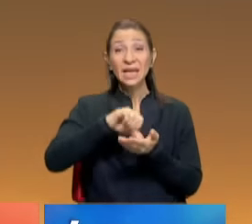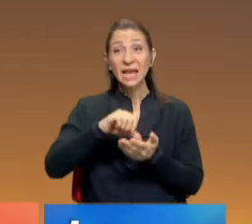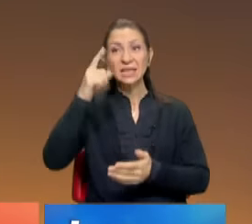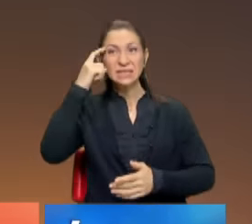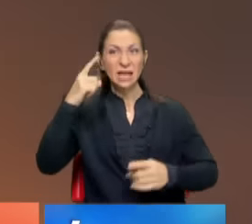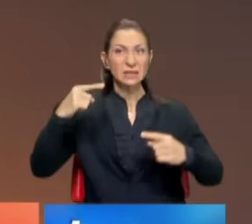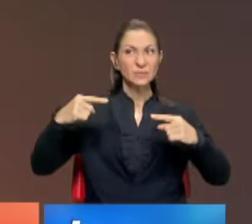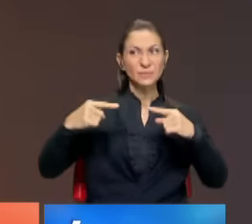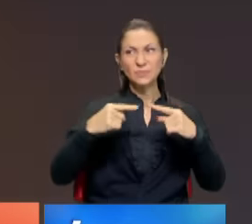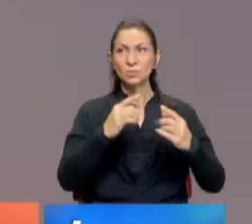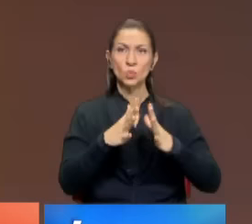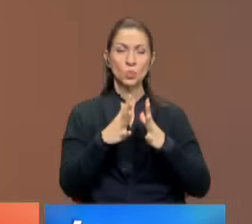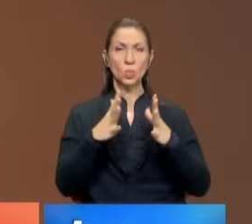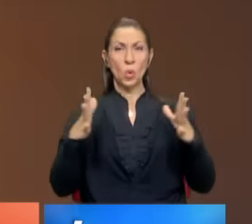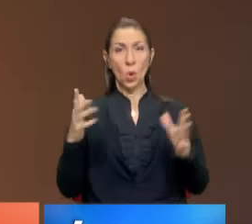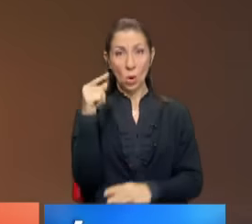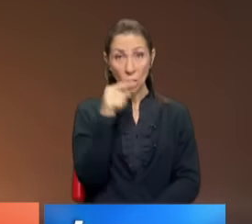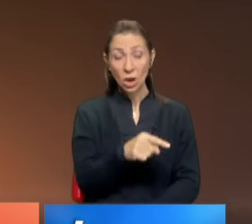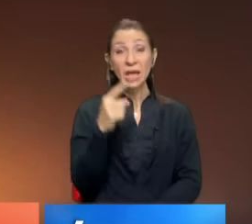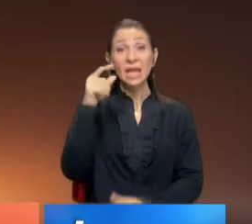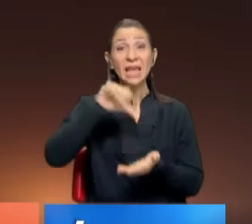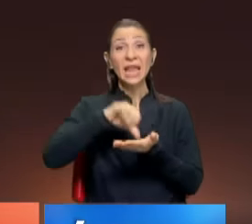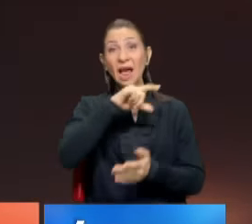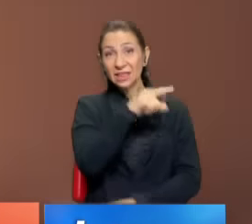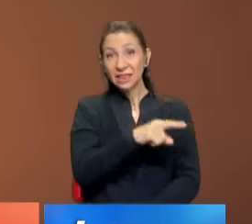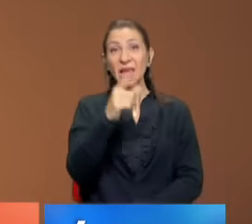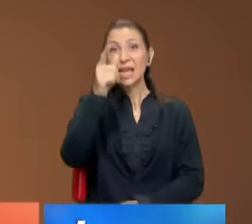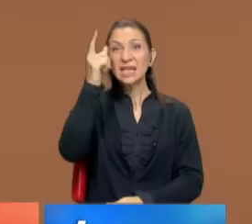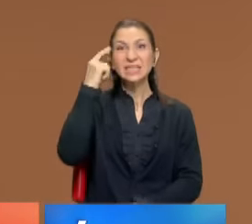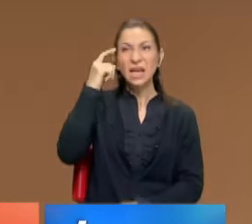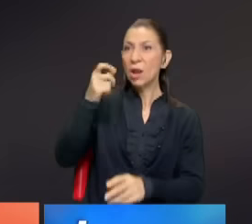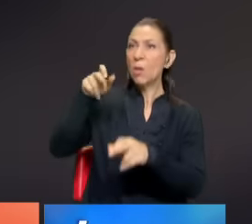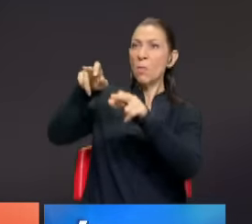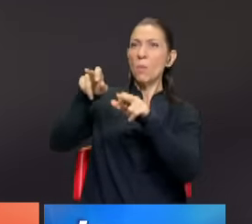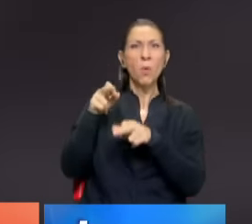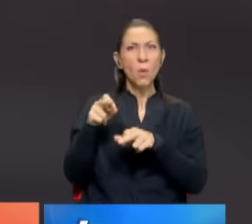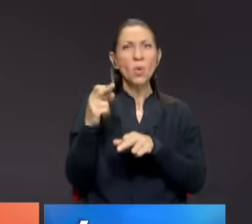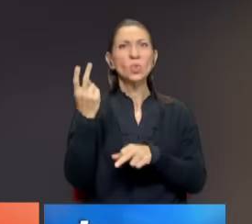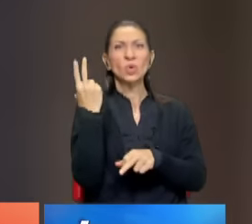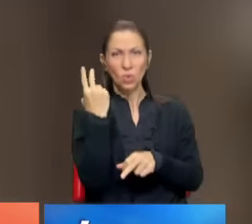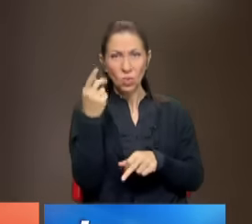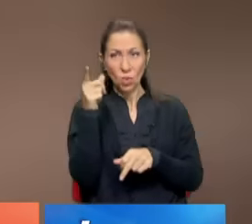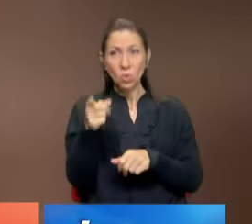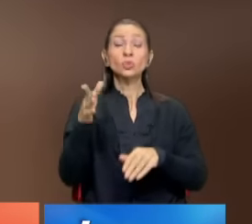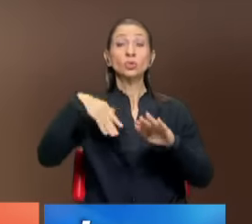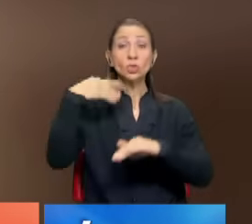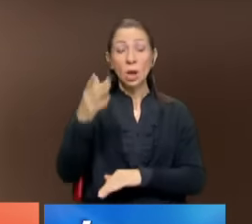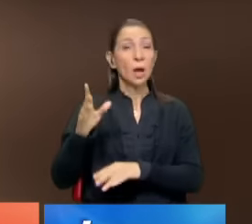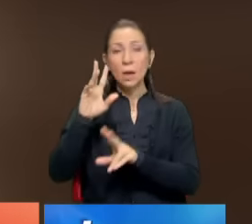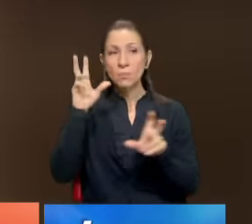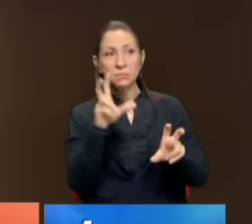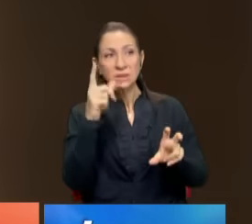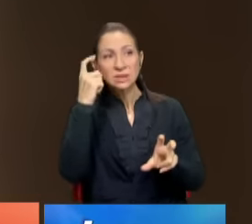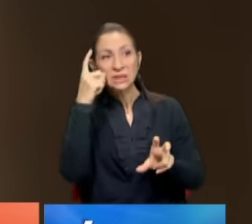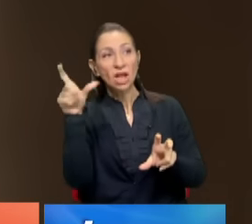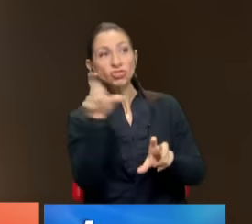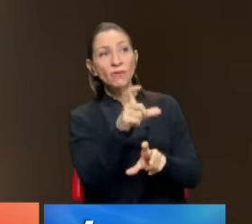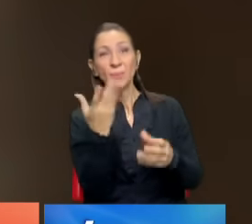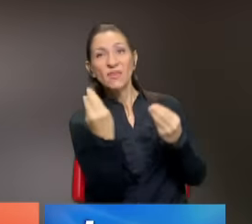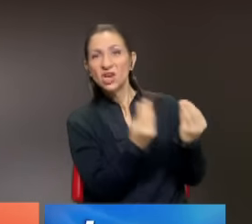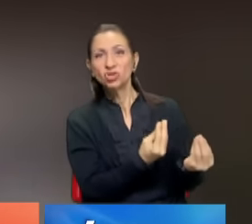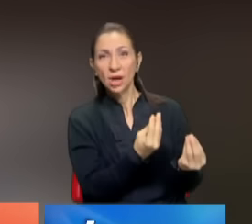İran-İsrail gerilimi ise tırmanarak devam ediyor. İran'ın İsrail'e misilleme olarak düzenlediği füzeli saldırıların ardından gözler İsrail'in vereceği